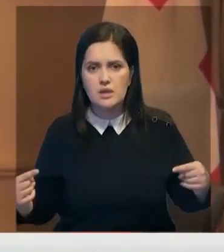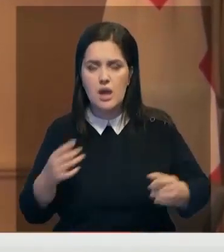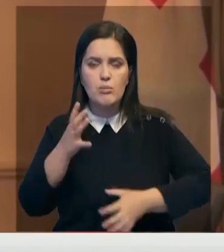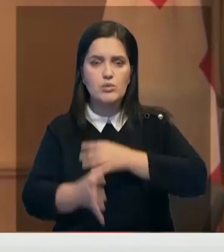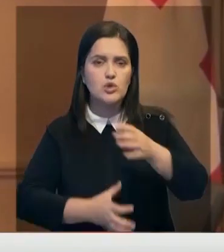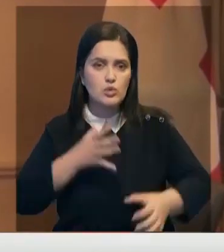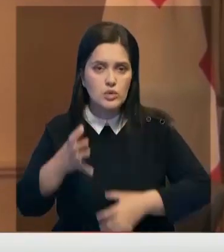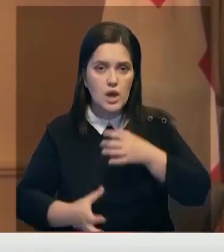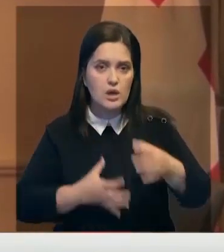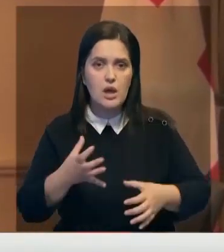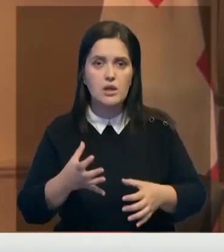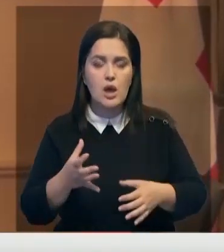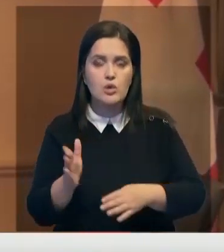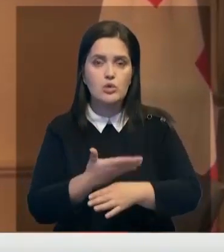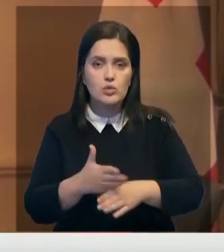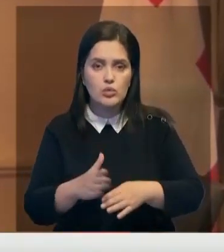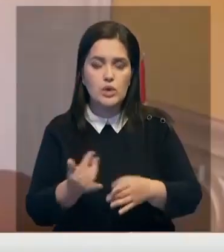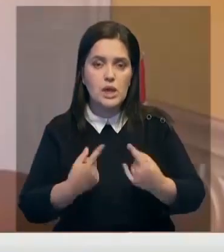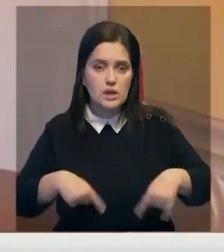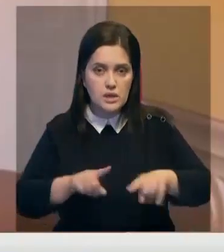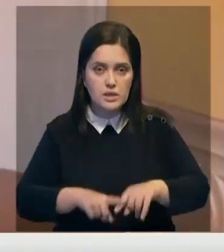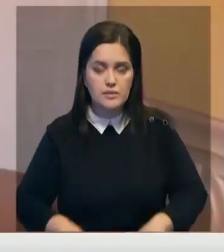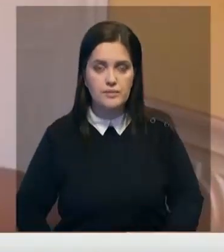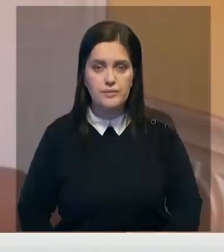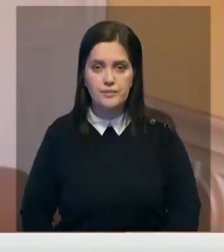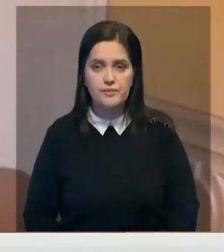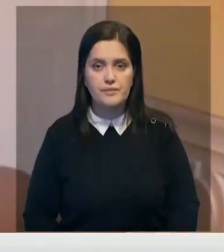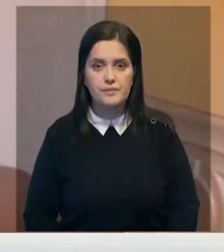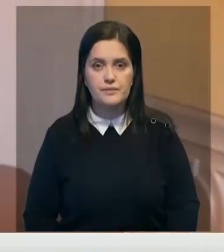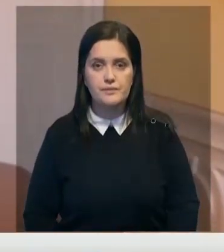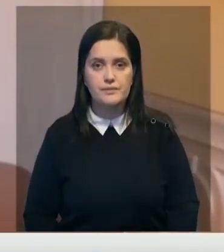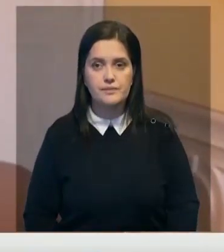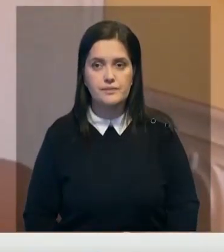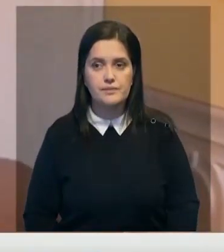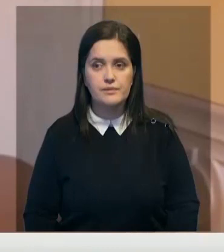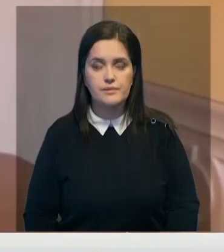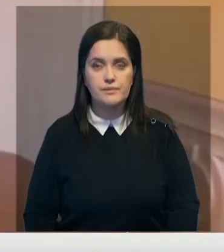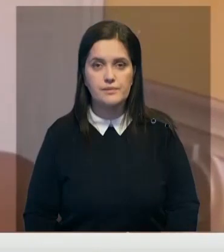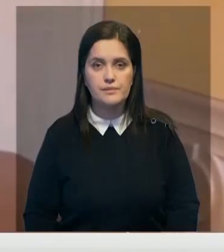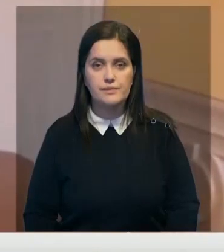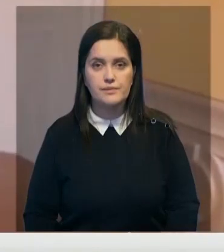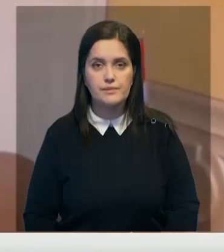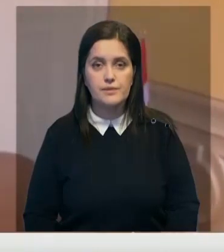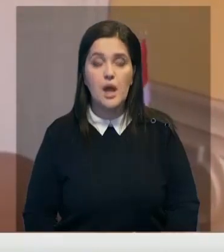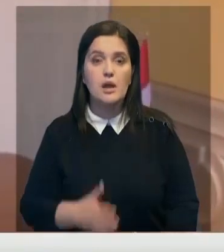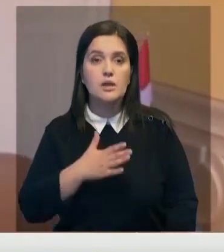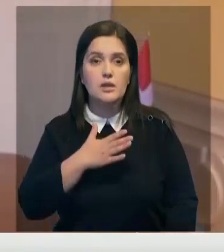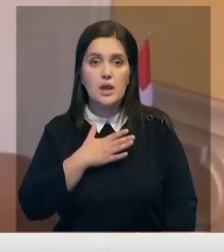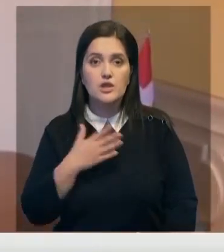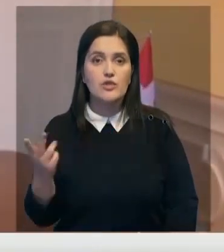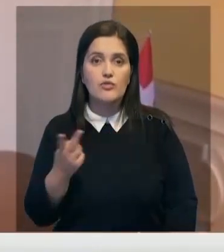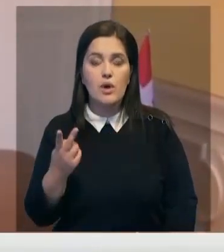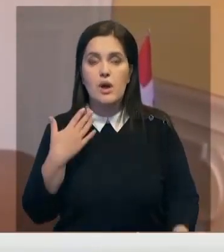международных структур и организаций. The quality of our relations is very good. Наши двусторонние